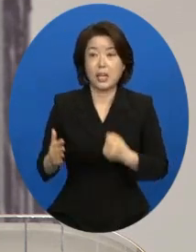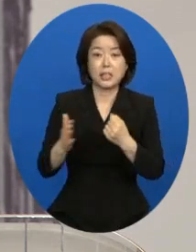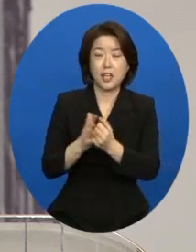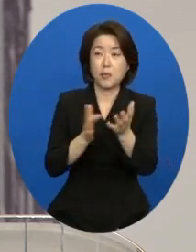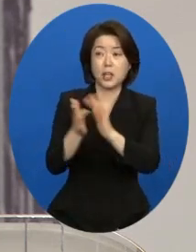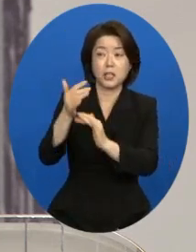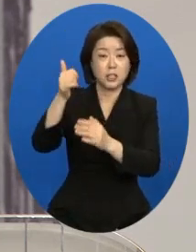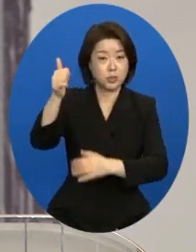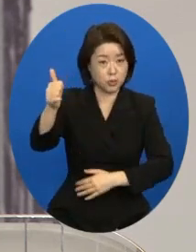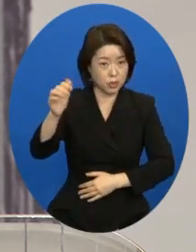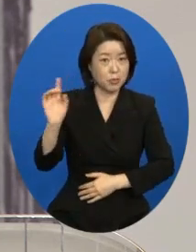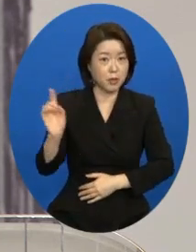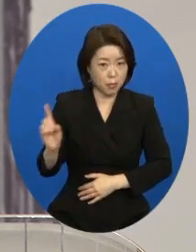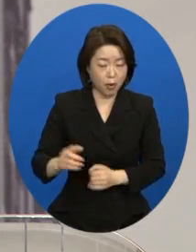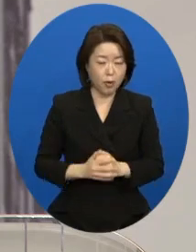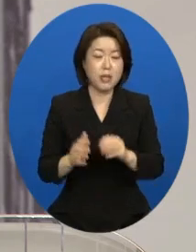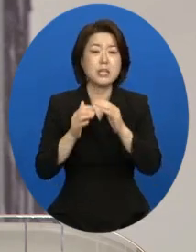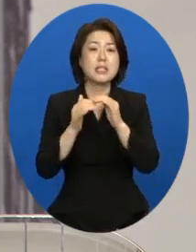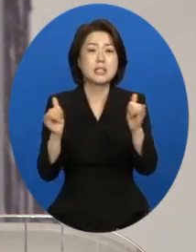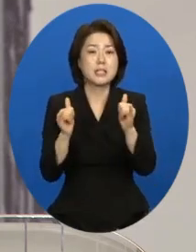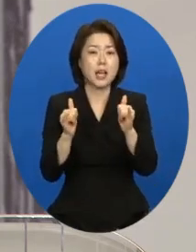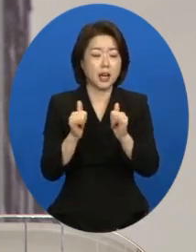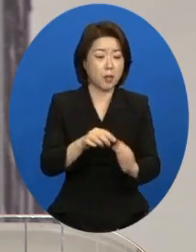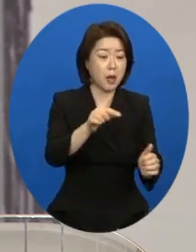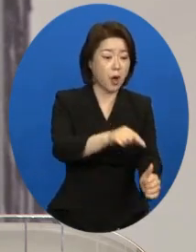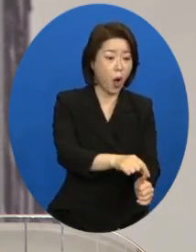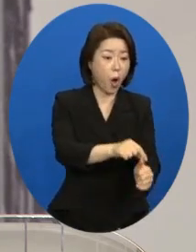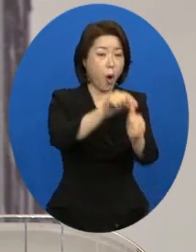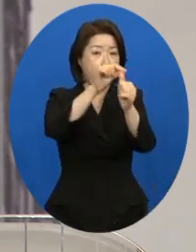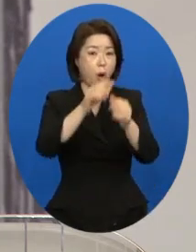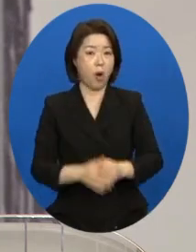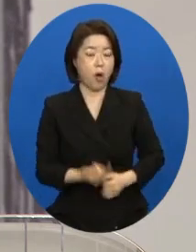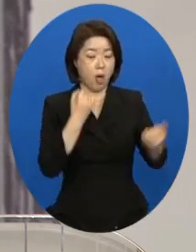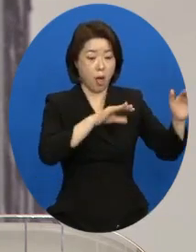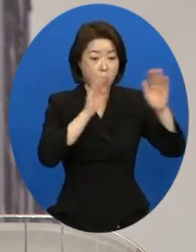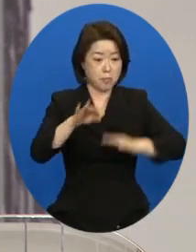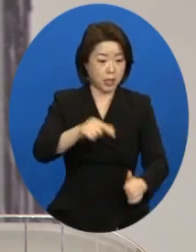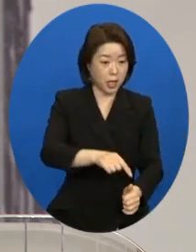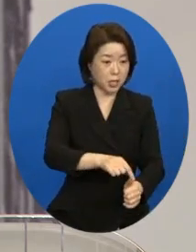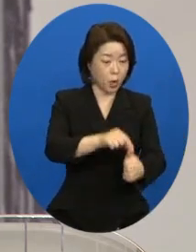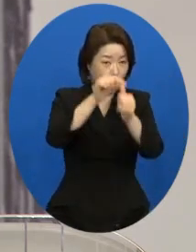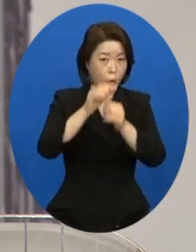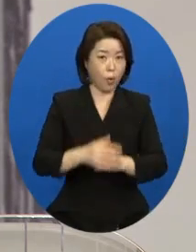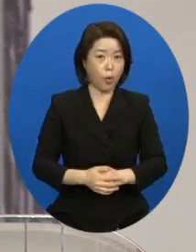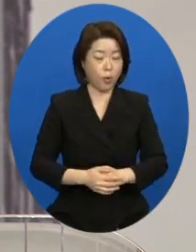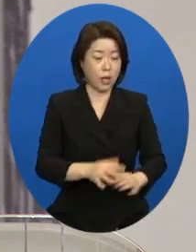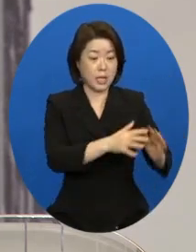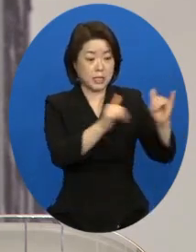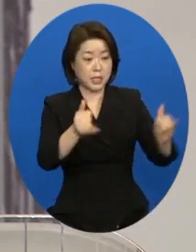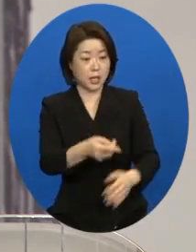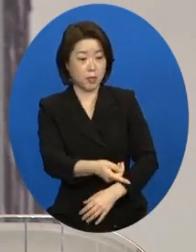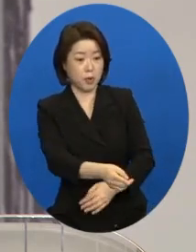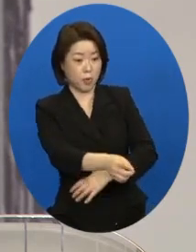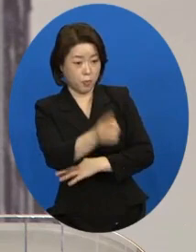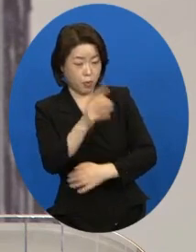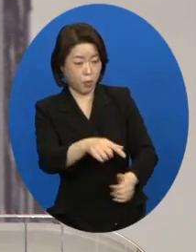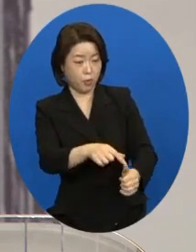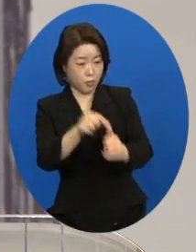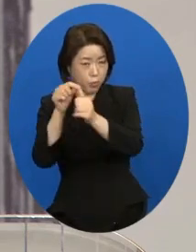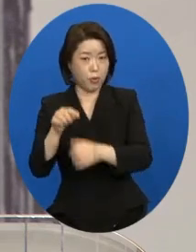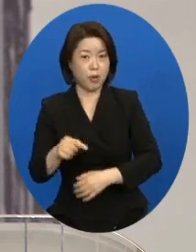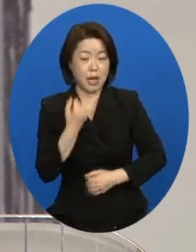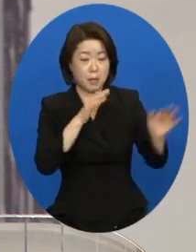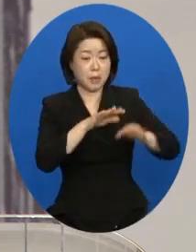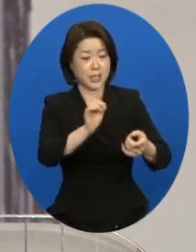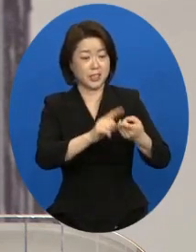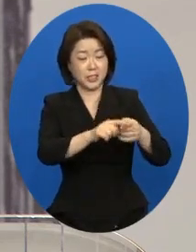무슨 얘기를 하셨냐면 사람을 건져내라는 거예요. 어디에서? 바다에서. 사람을 낚아내야 된다. 죽는다는 것입니다. 바다에